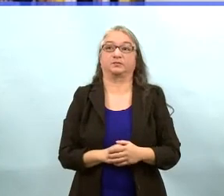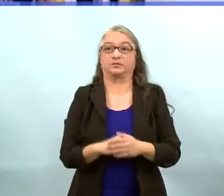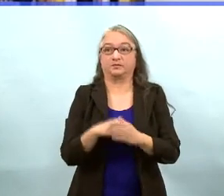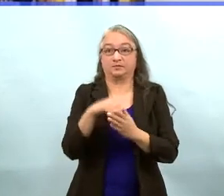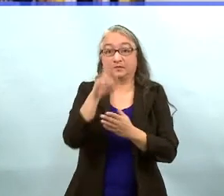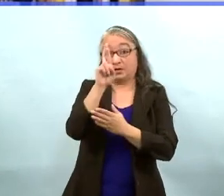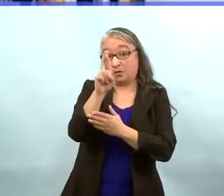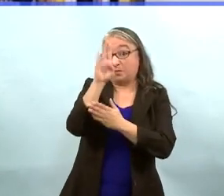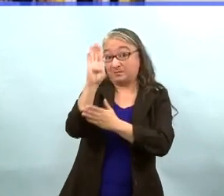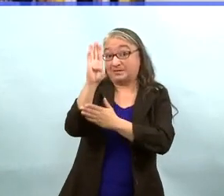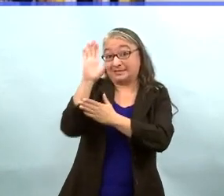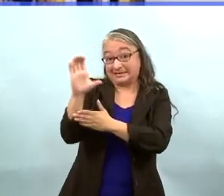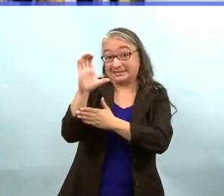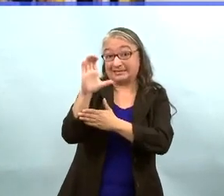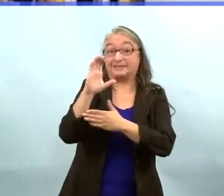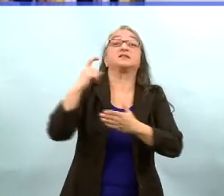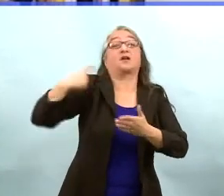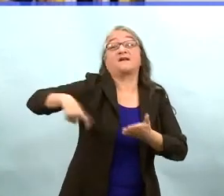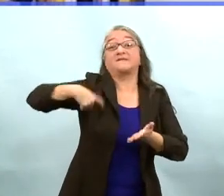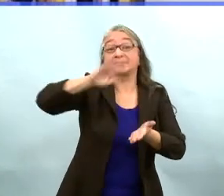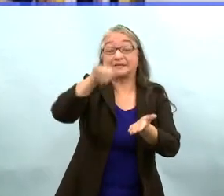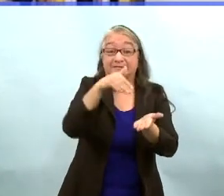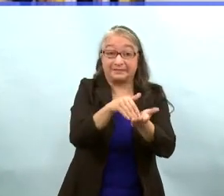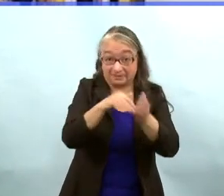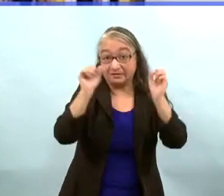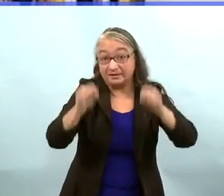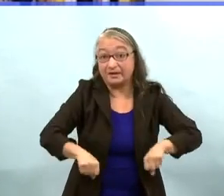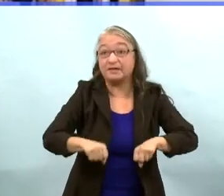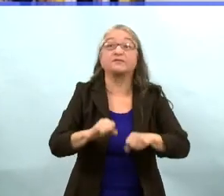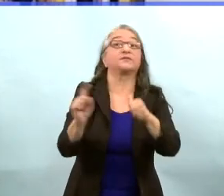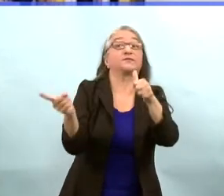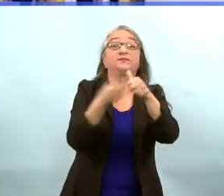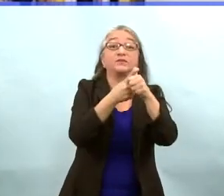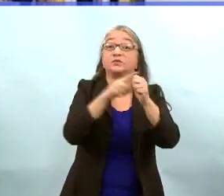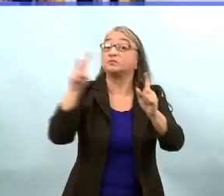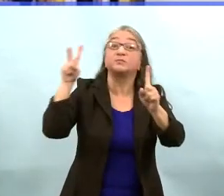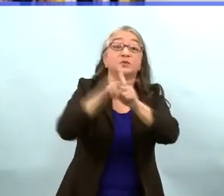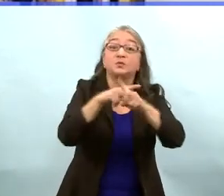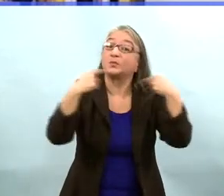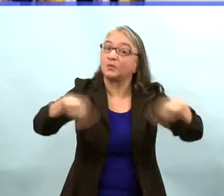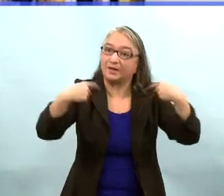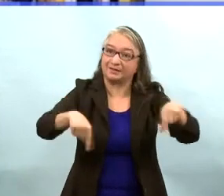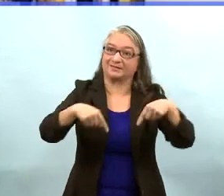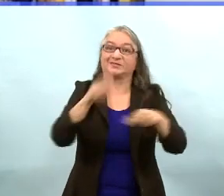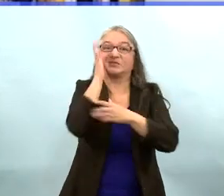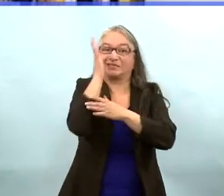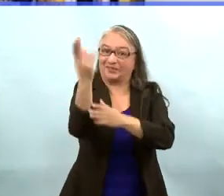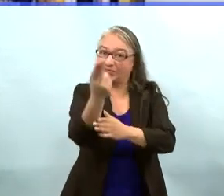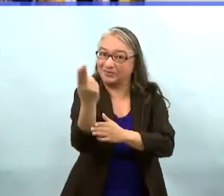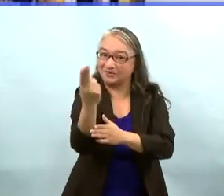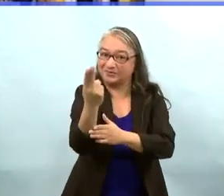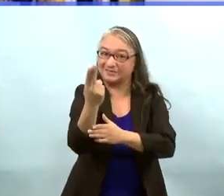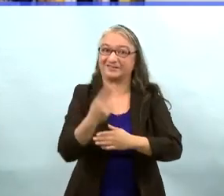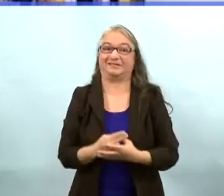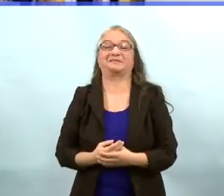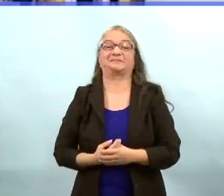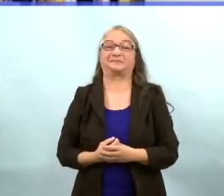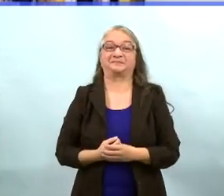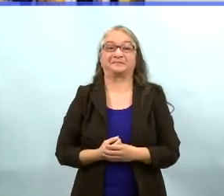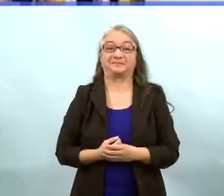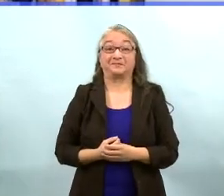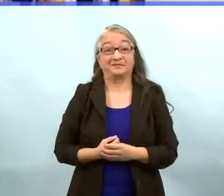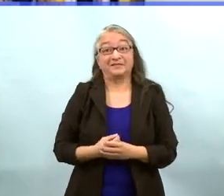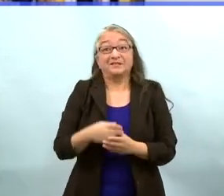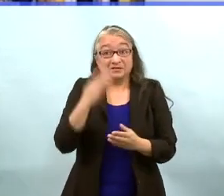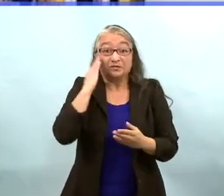et les premiers rendez-vous sont disponibles dès ce jeudi. Je voudrais partager avec vous maintenant quelques-uns des résultats cliniques avant de